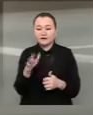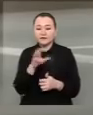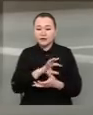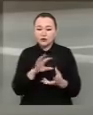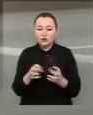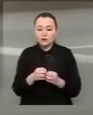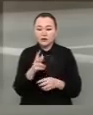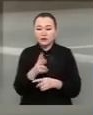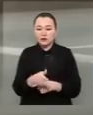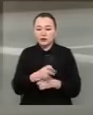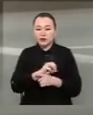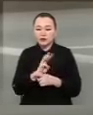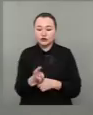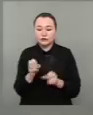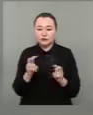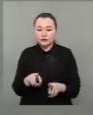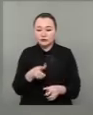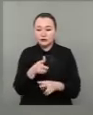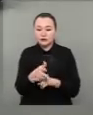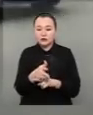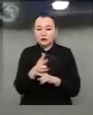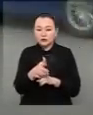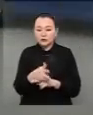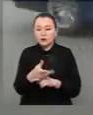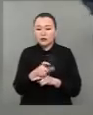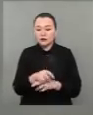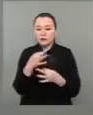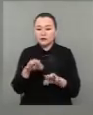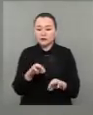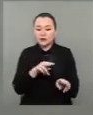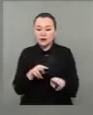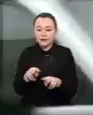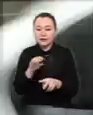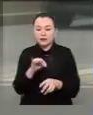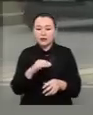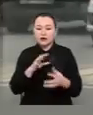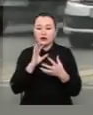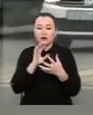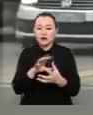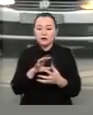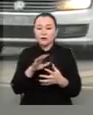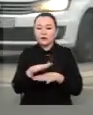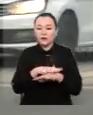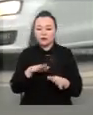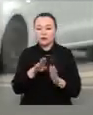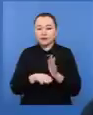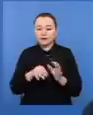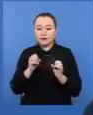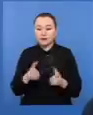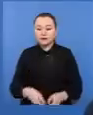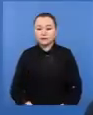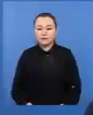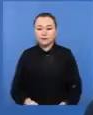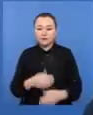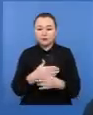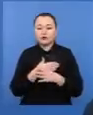комплексы «Сергек» оснащены специальными обзорными камерами, тем самым позволяя контролировать и общественную безопасность. С